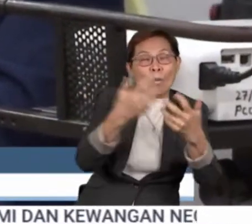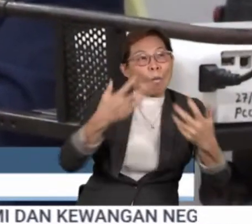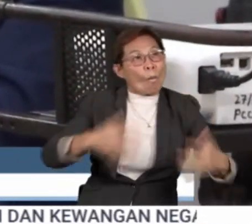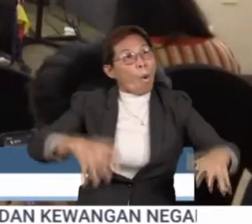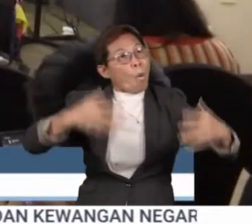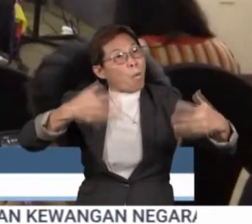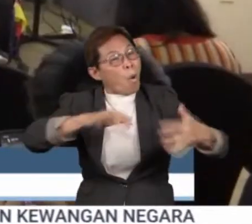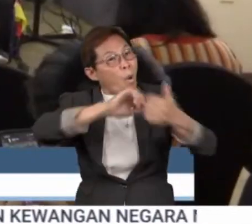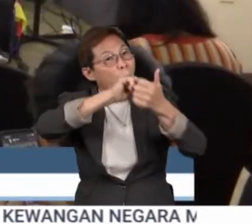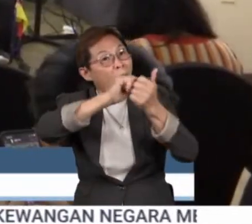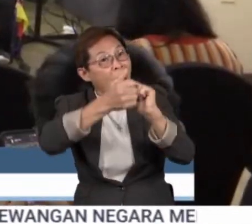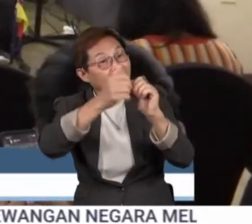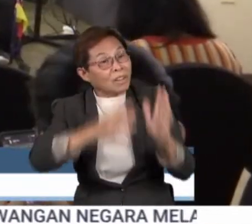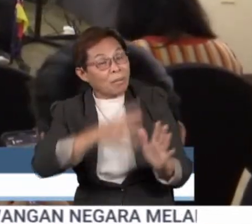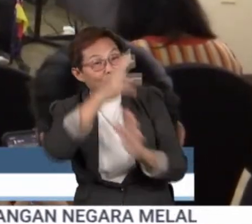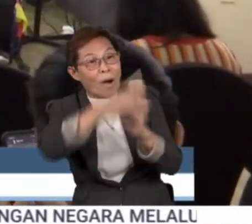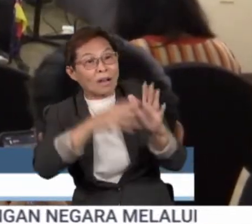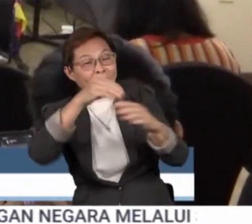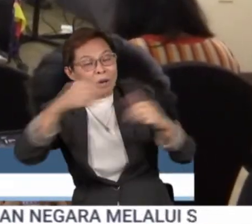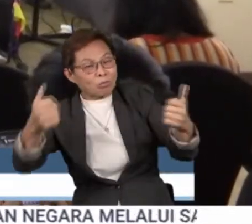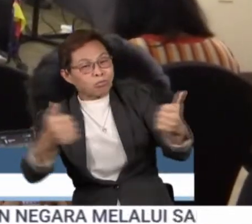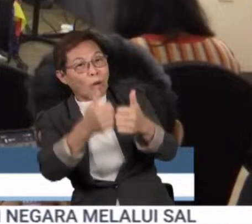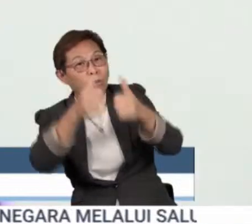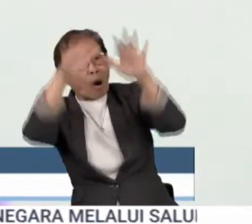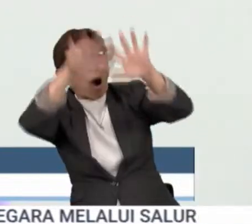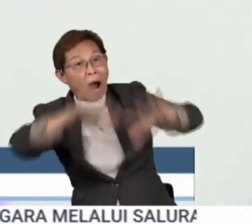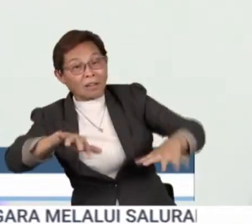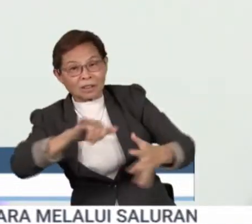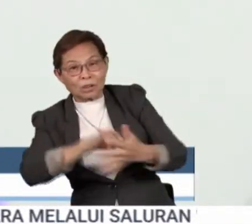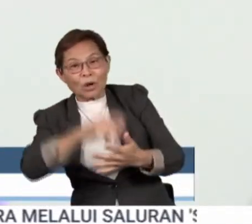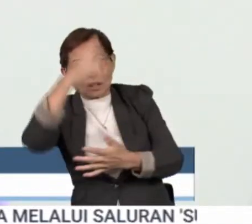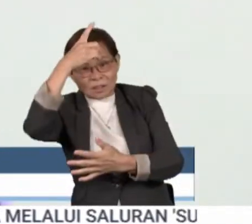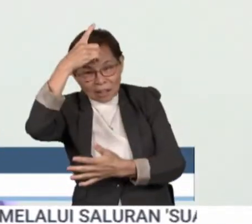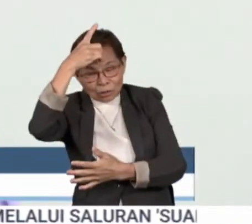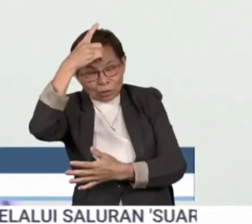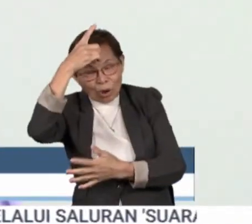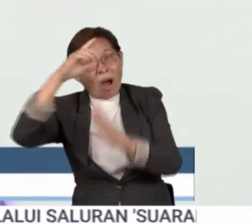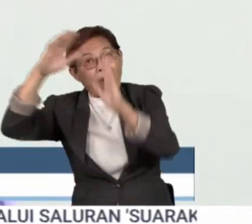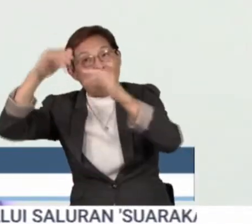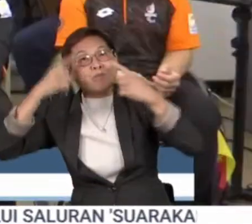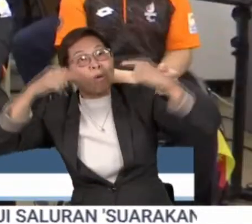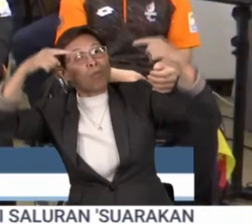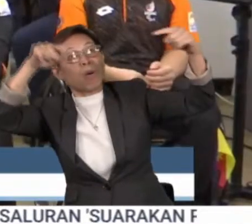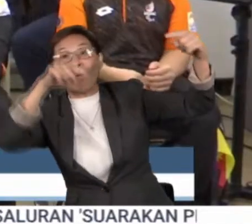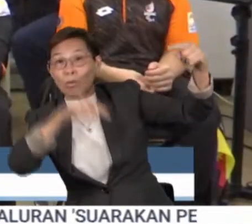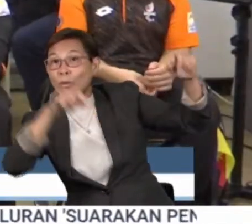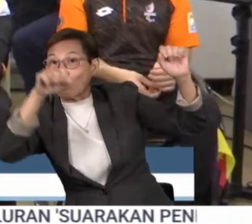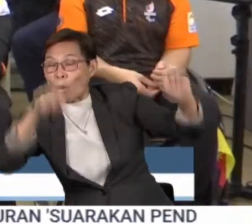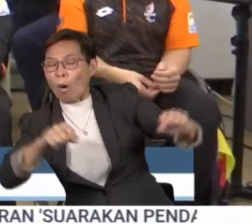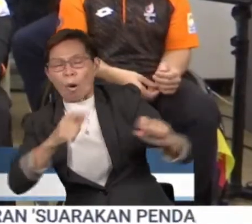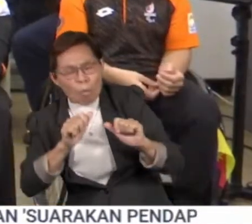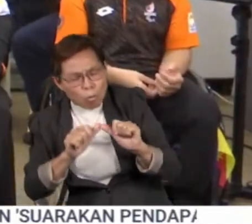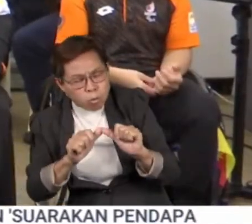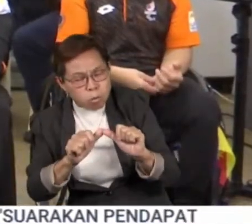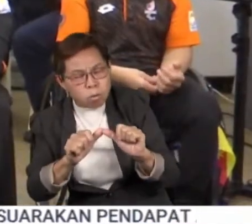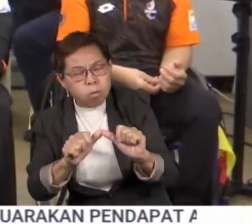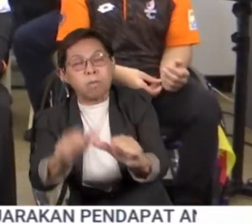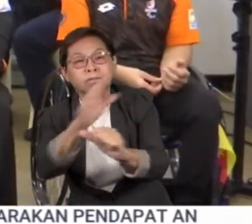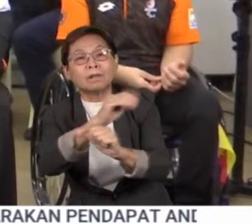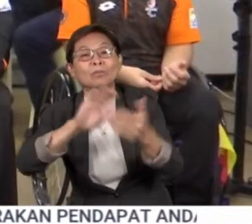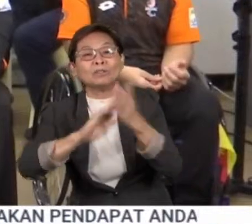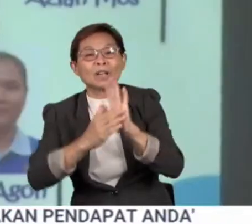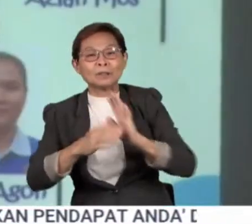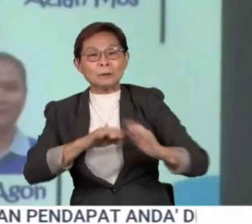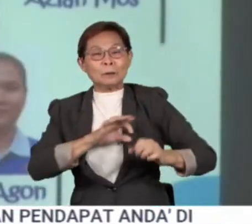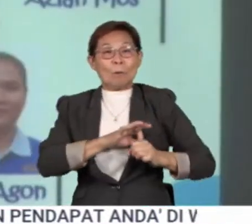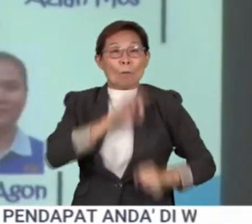persembahan atlet para Sarawak dalam temasya sukan itu, Datuk Seri Fatimah berharap kecemerlangan tersebut dapat dikekalkan dan menjadi